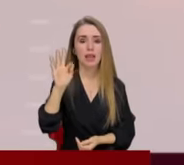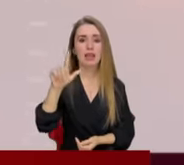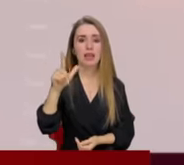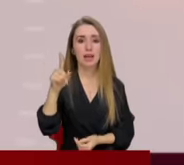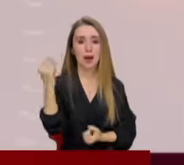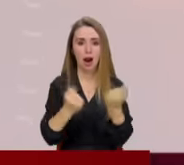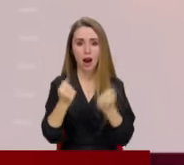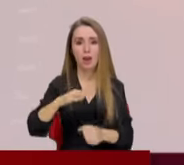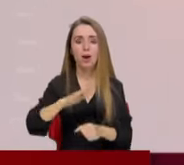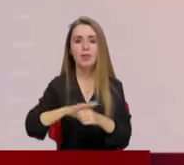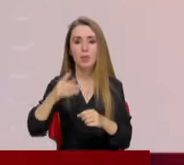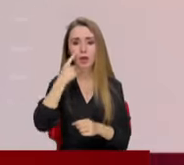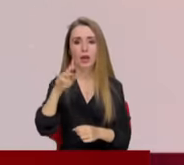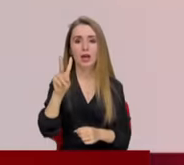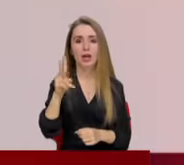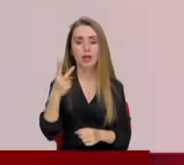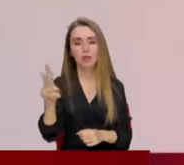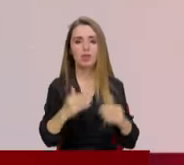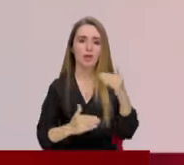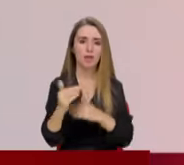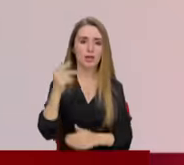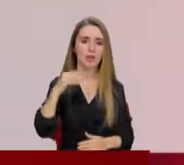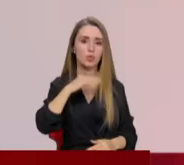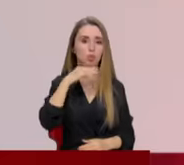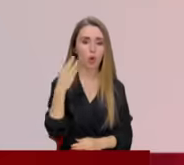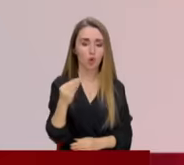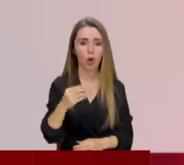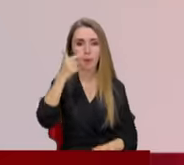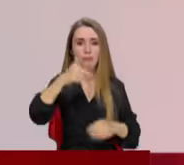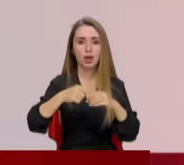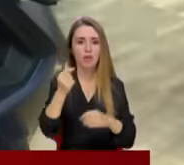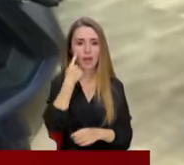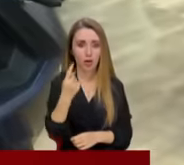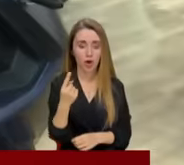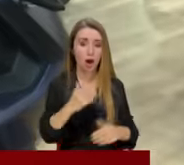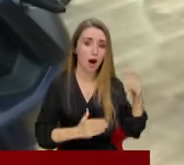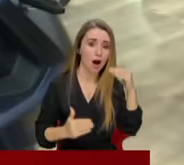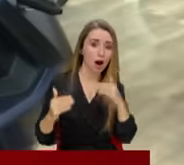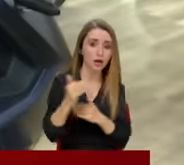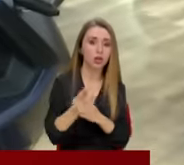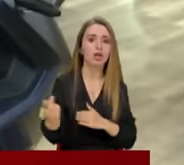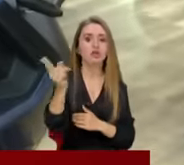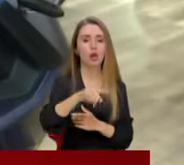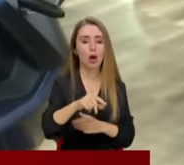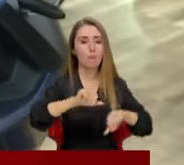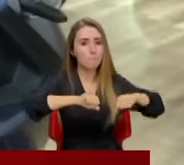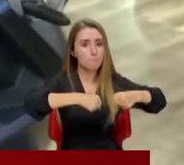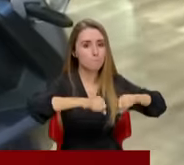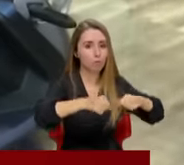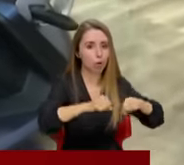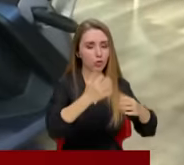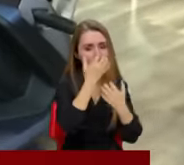bir aracın deposu da 2000 liranın üzerinde doluyor. Akaryakıt fiyatlarındaki bu artıştan sonra motosiklete